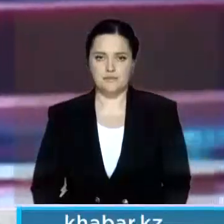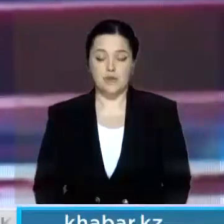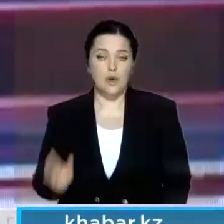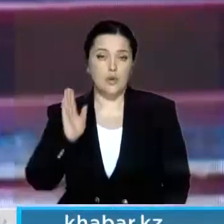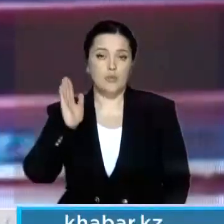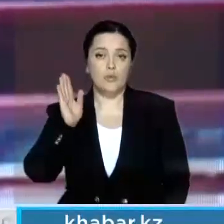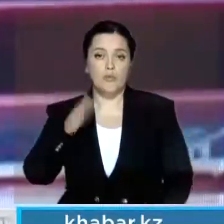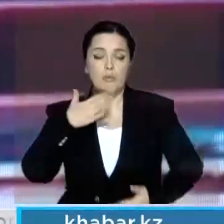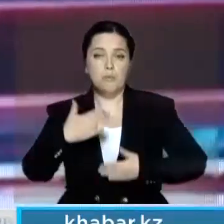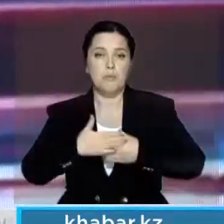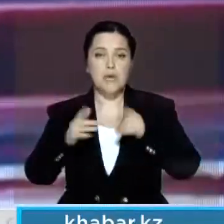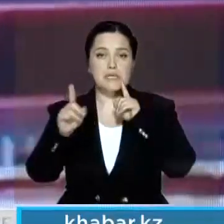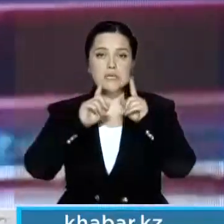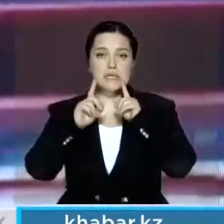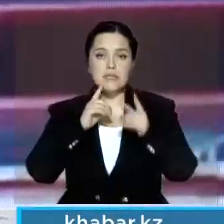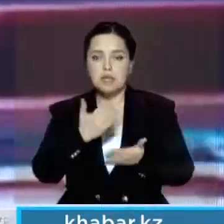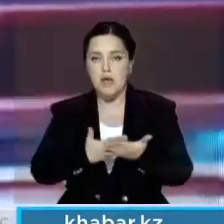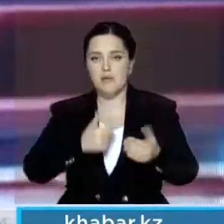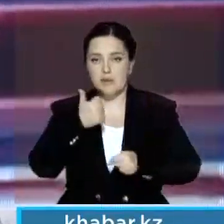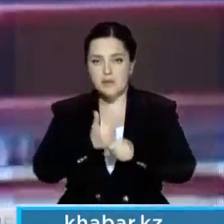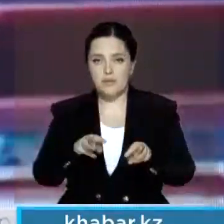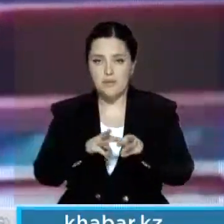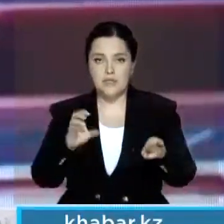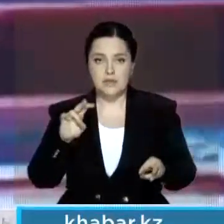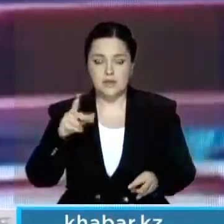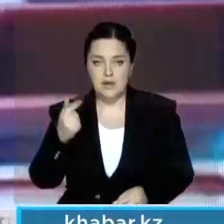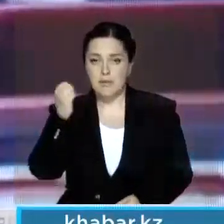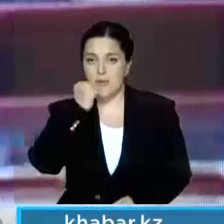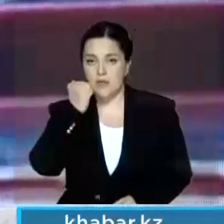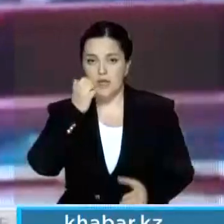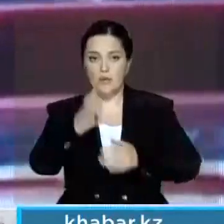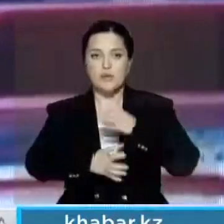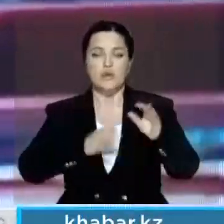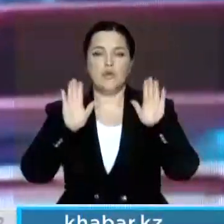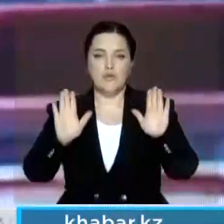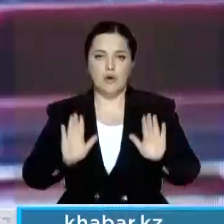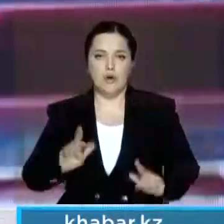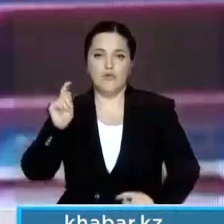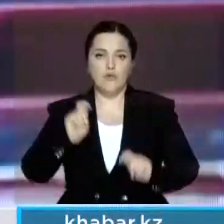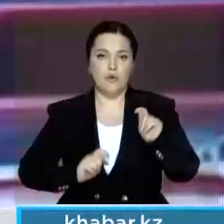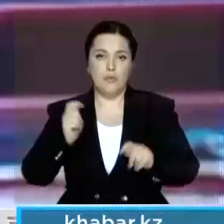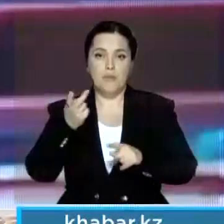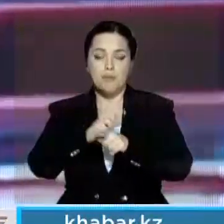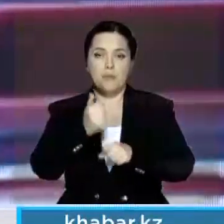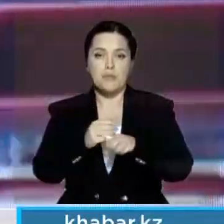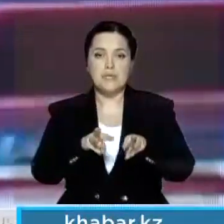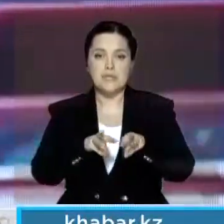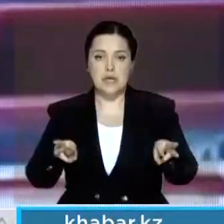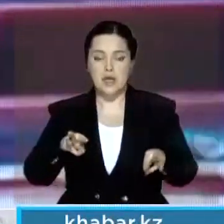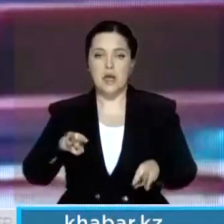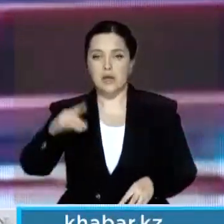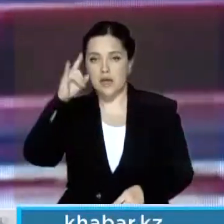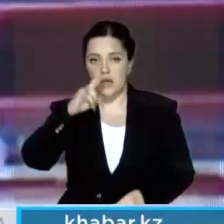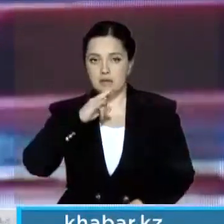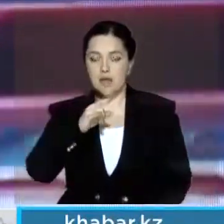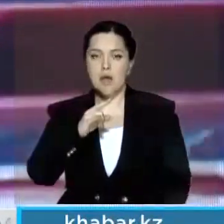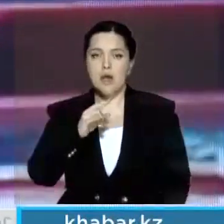в преддверии заседания совета глав правительств стран СНГ в Москве проходит международная выставка форум её посетил премьер-министр нашей